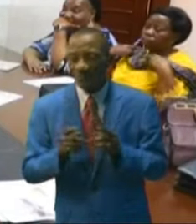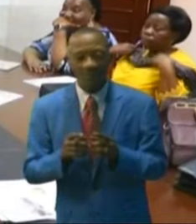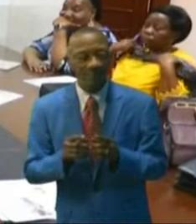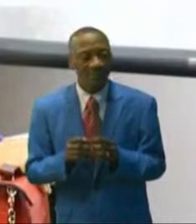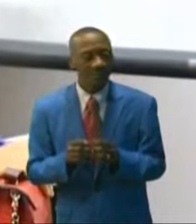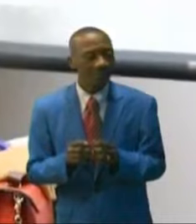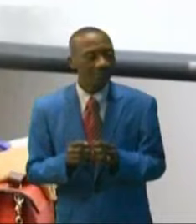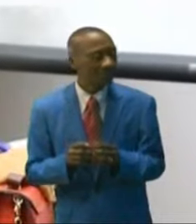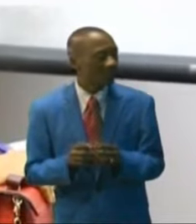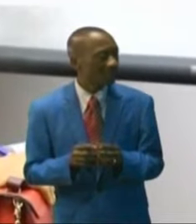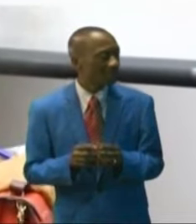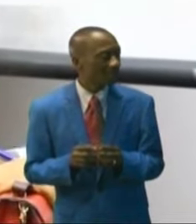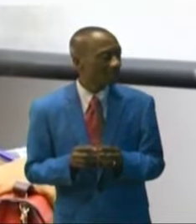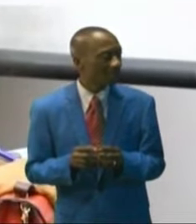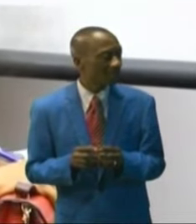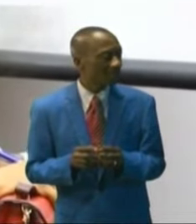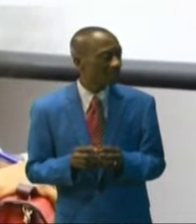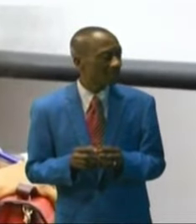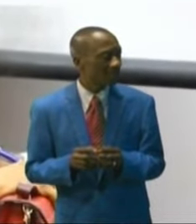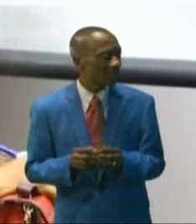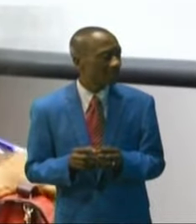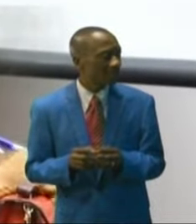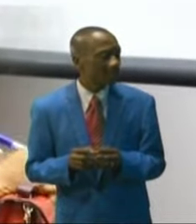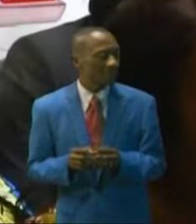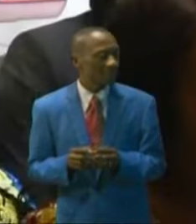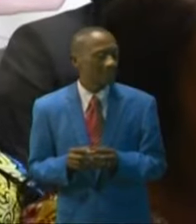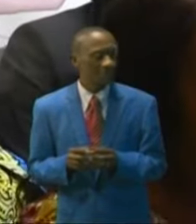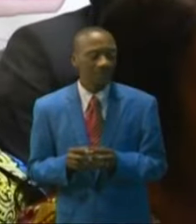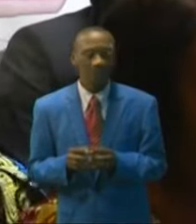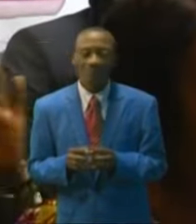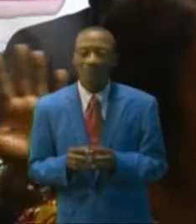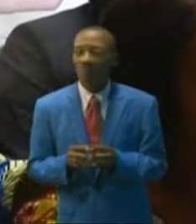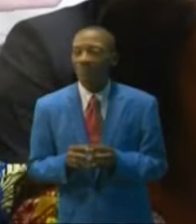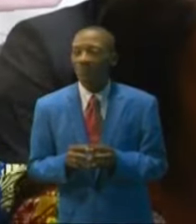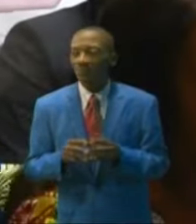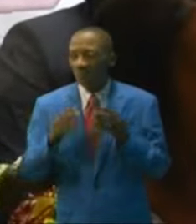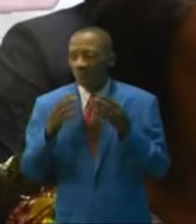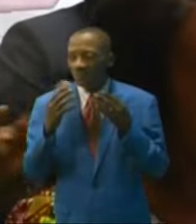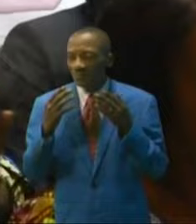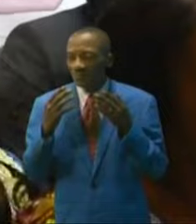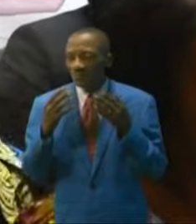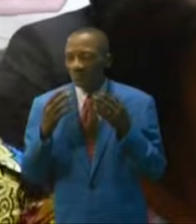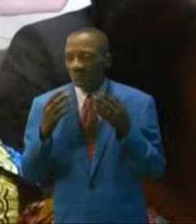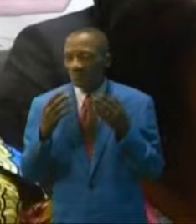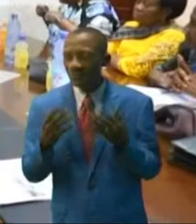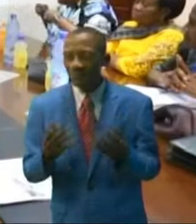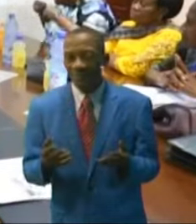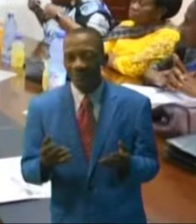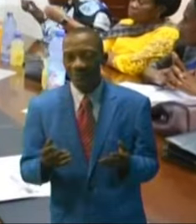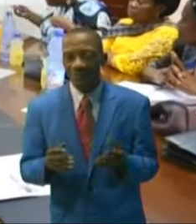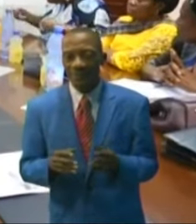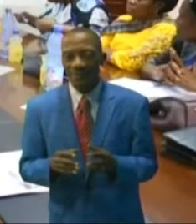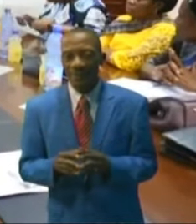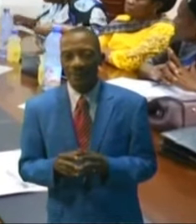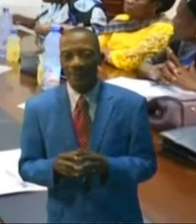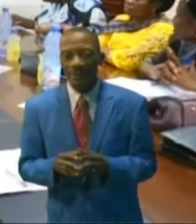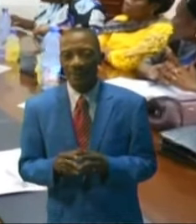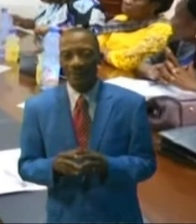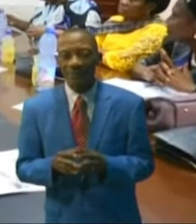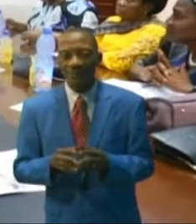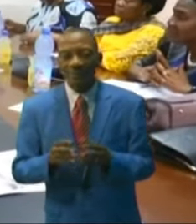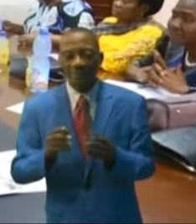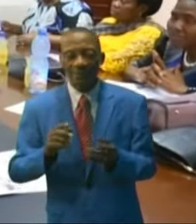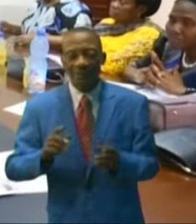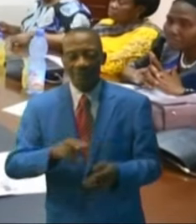des conflits et première éducatrice des enfants. Elles, ce sont les femmes venues de quelques provinces de la République